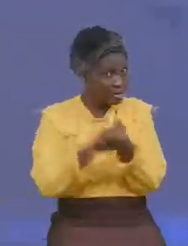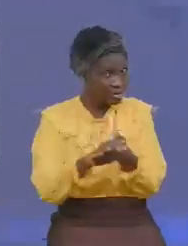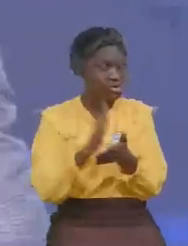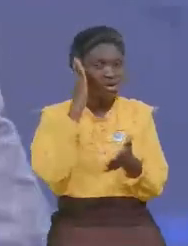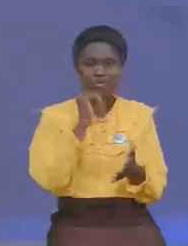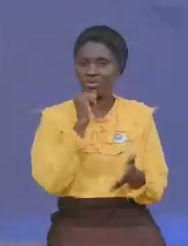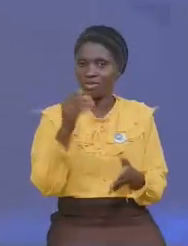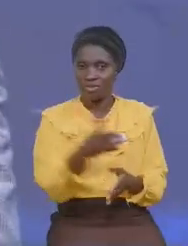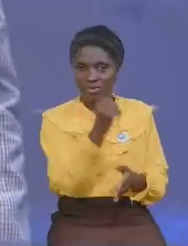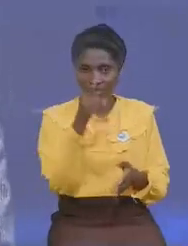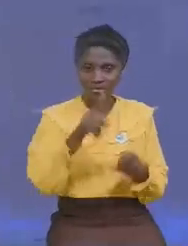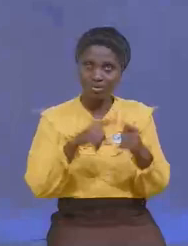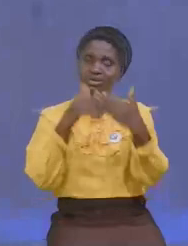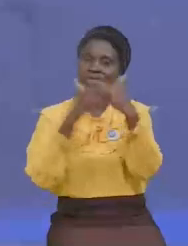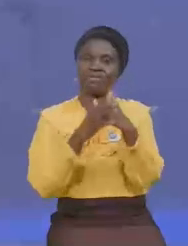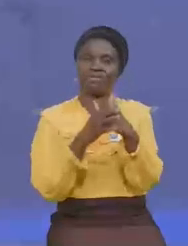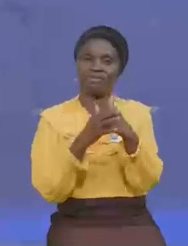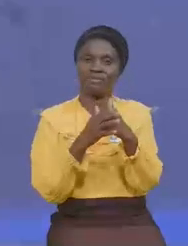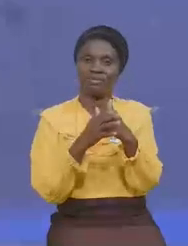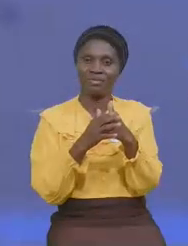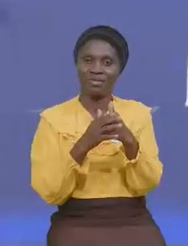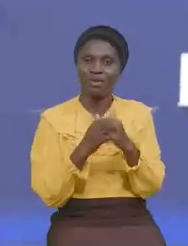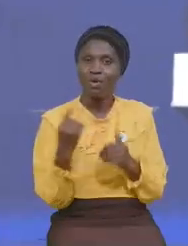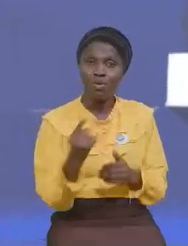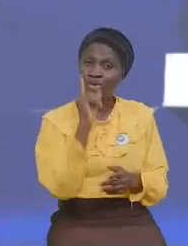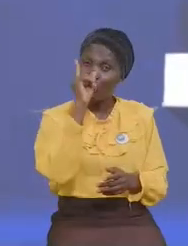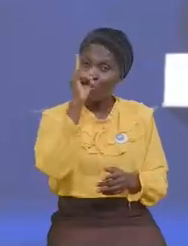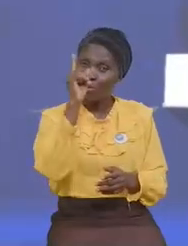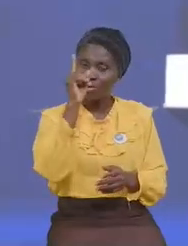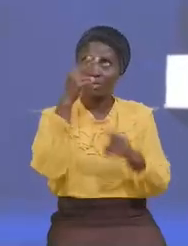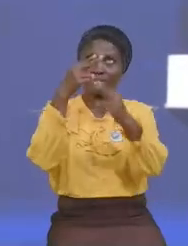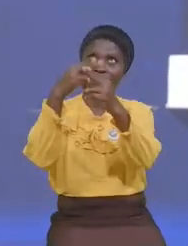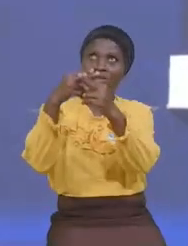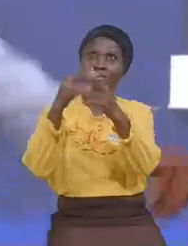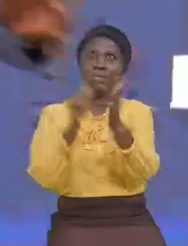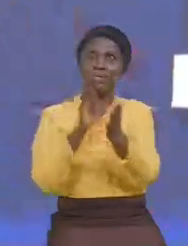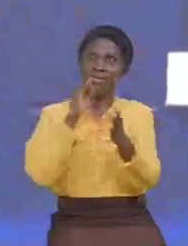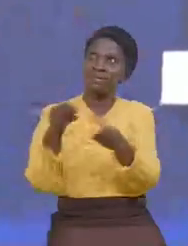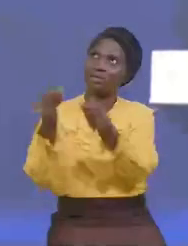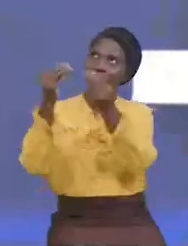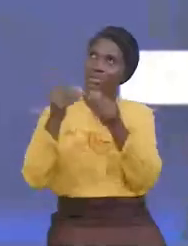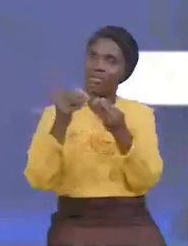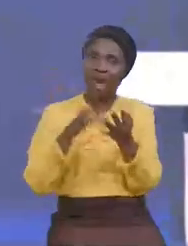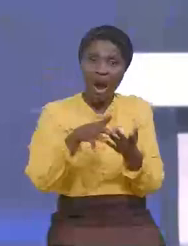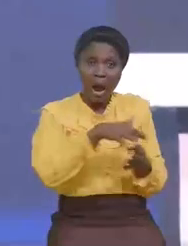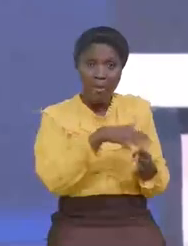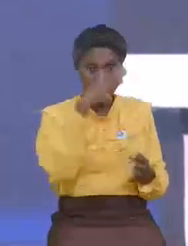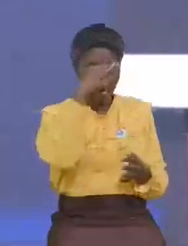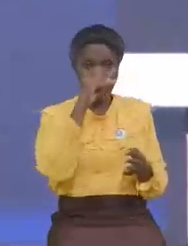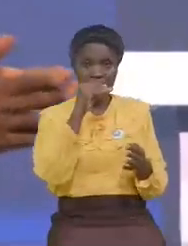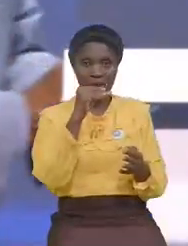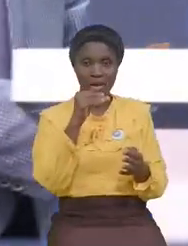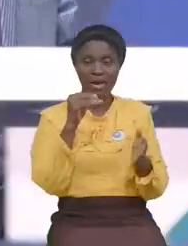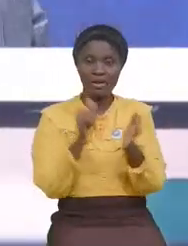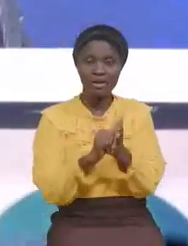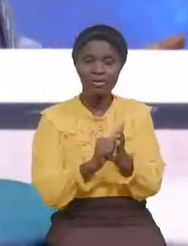ne t'amènera pas au ciel. Il n'y a qu'un seul nom qui a été donné parmi les hommes par lequel